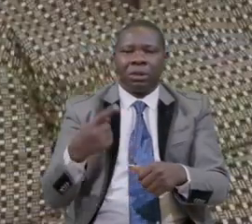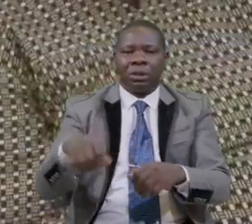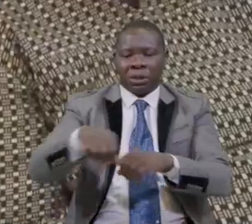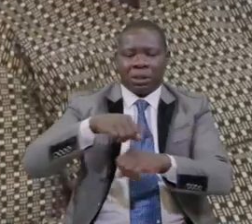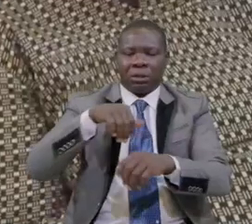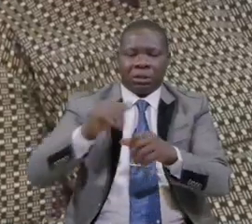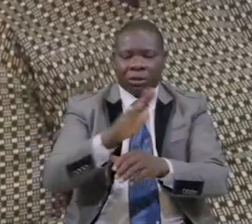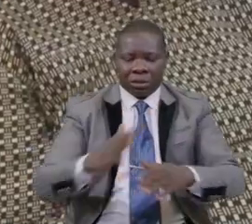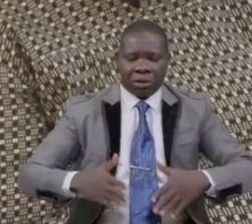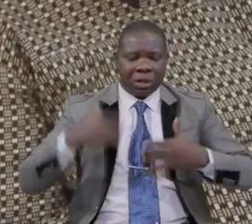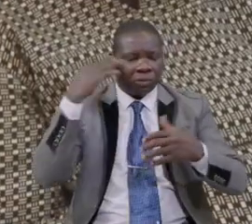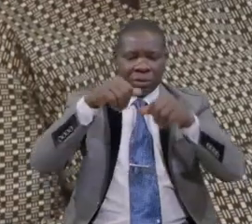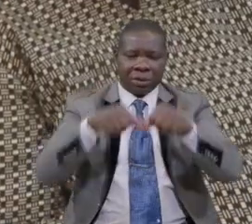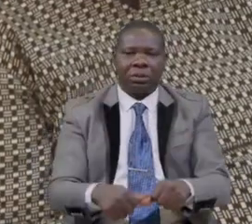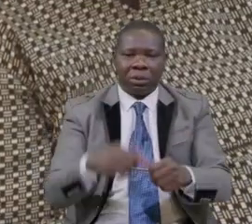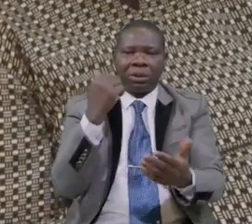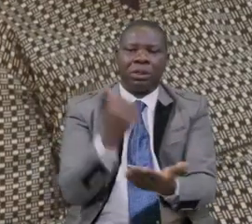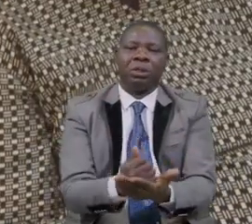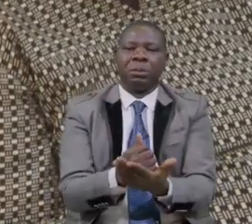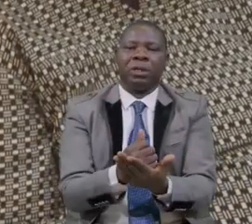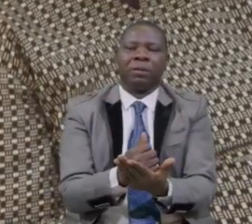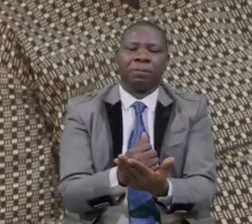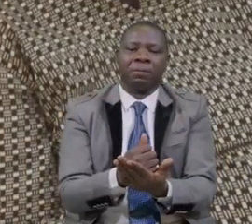vie va rester.